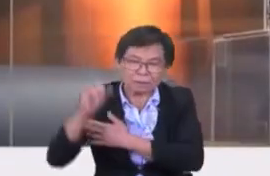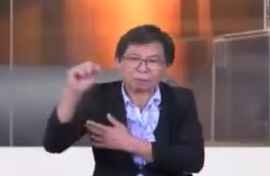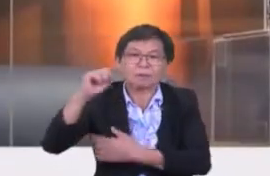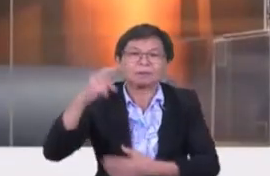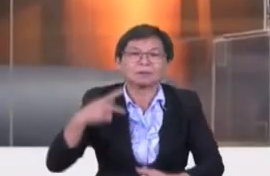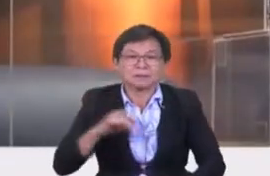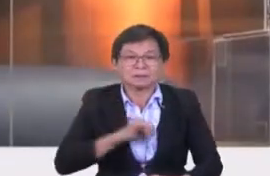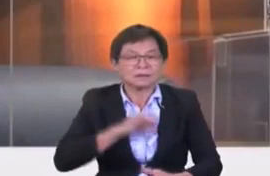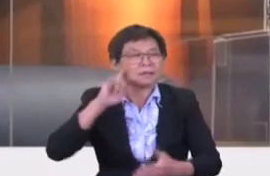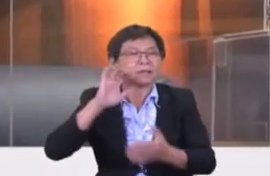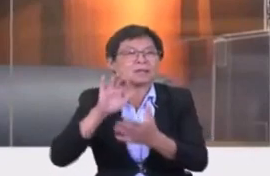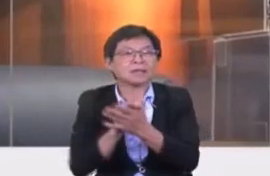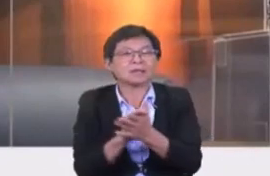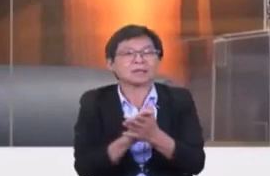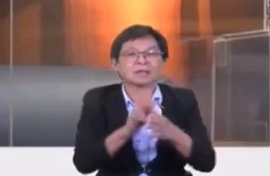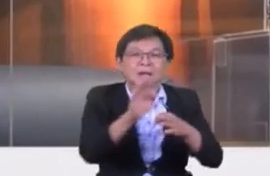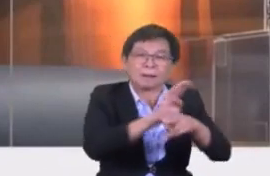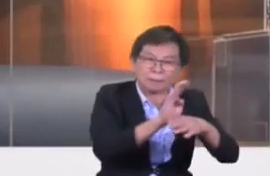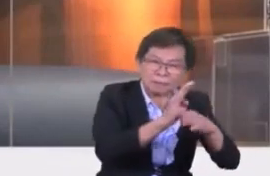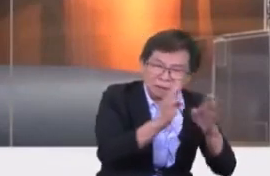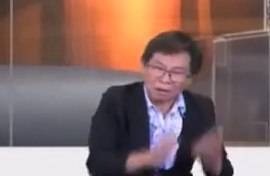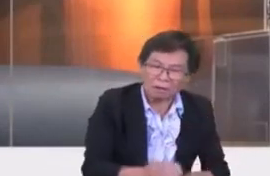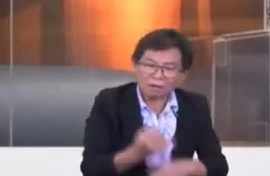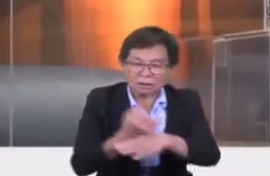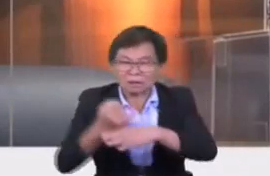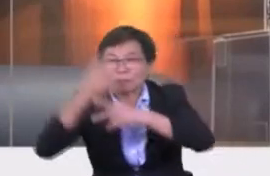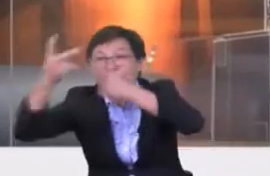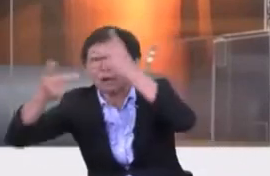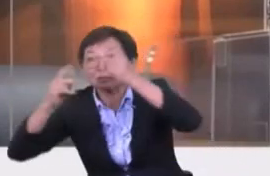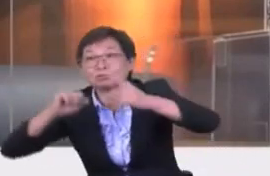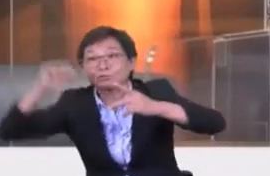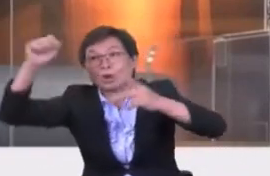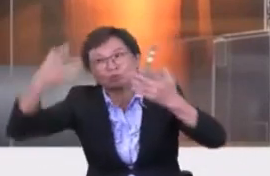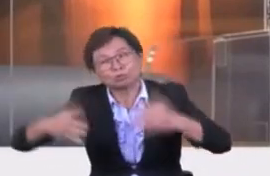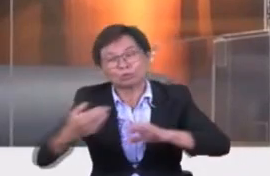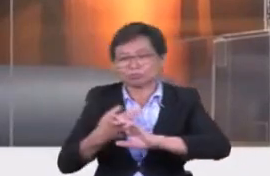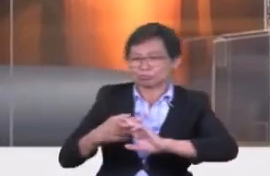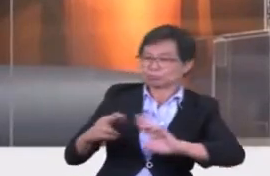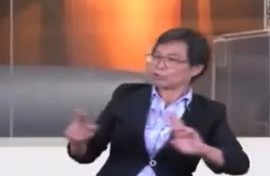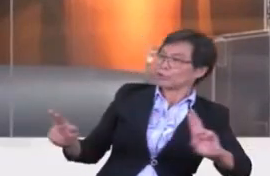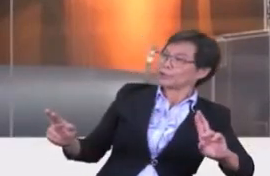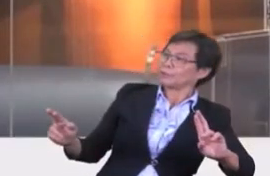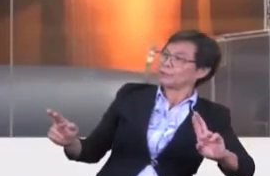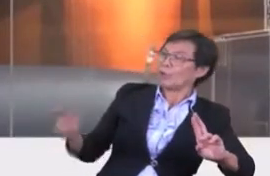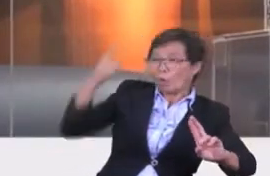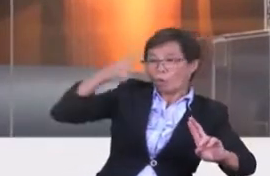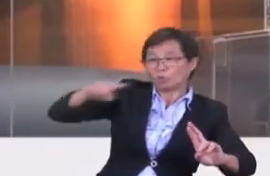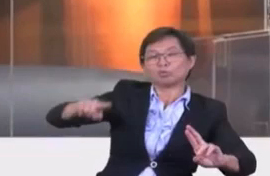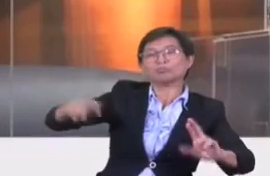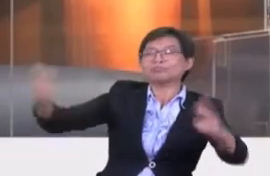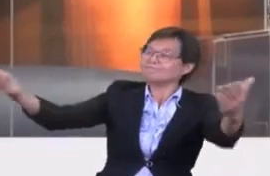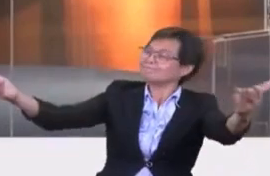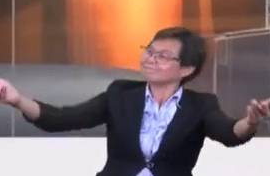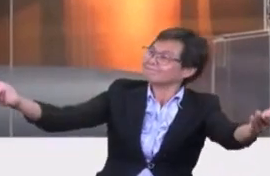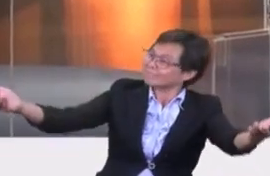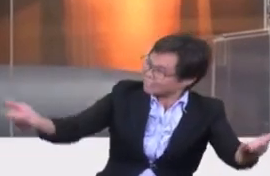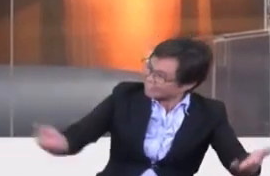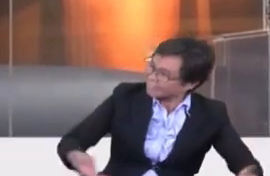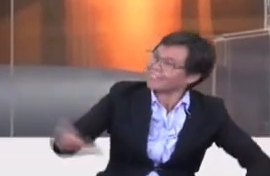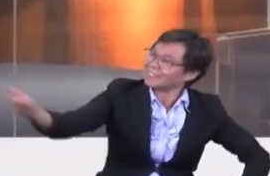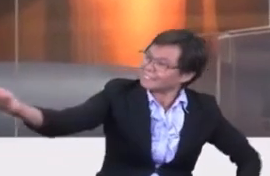pengusaha pengusaha industri pelancongan Sabah telah bersedia untuk menyambut ketibaan